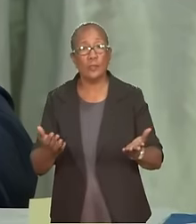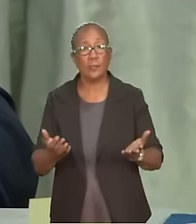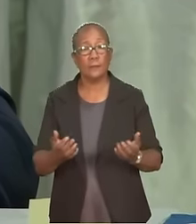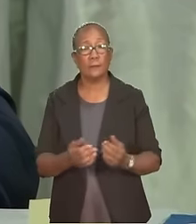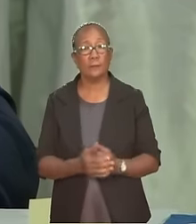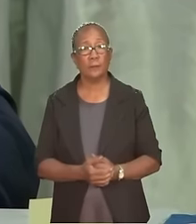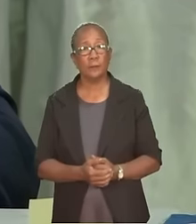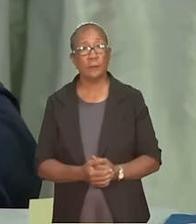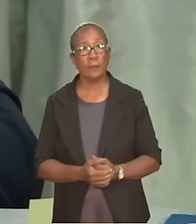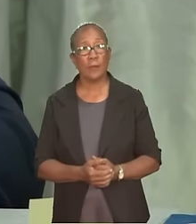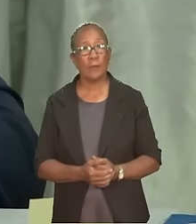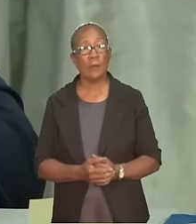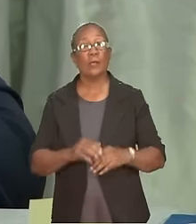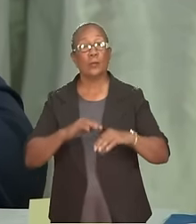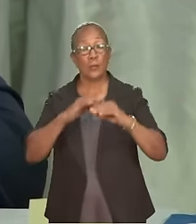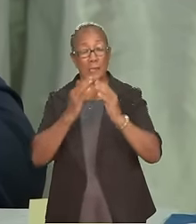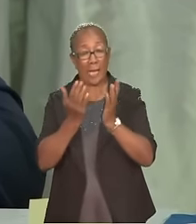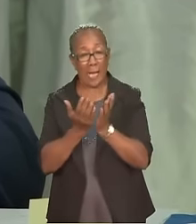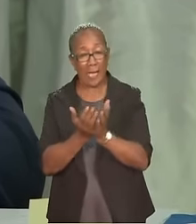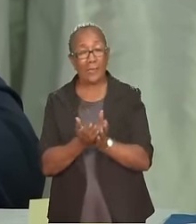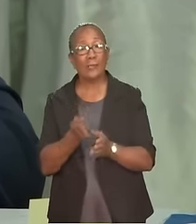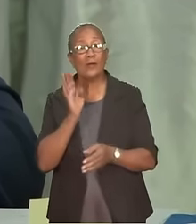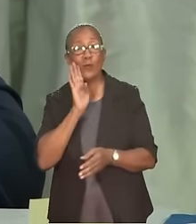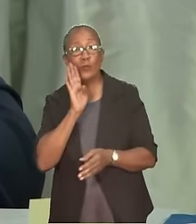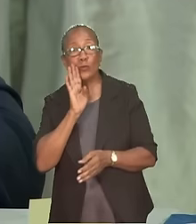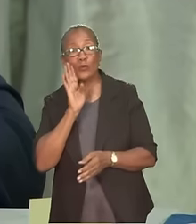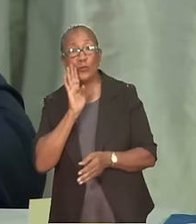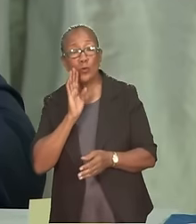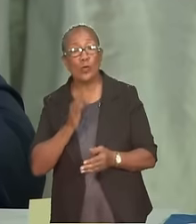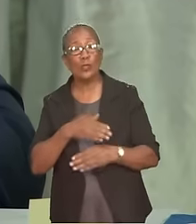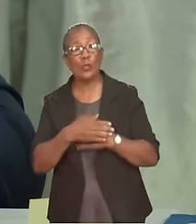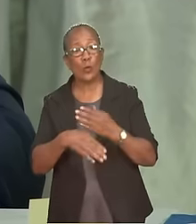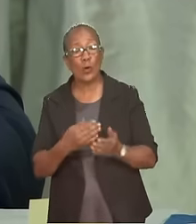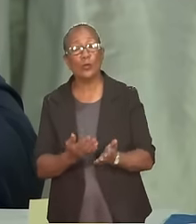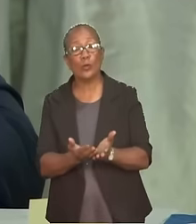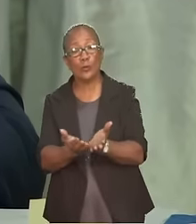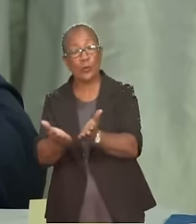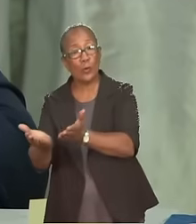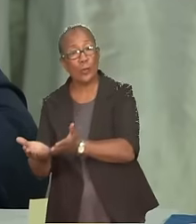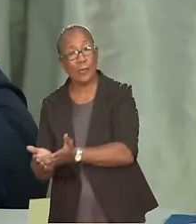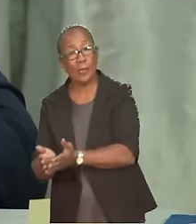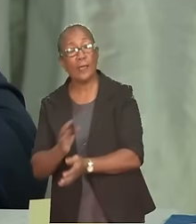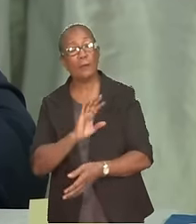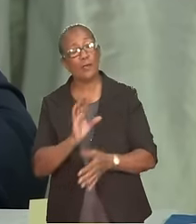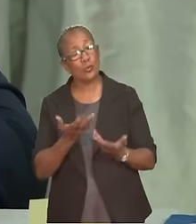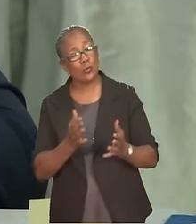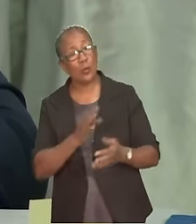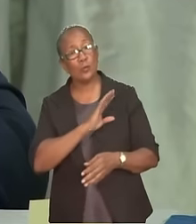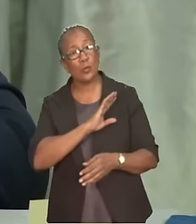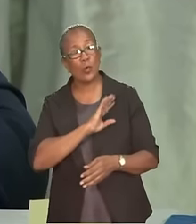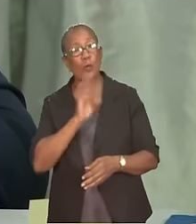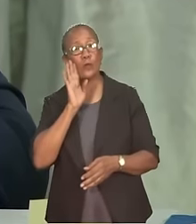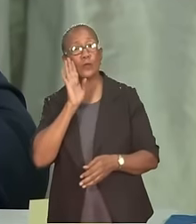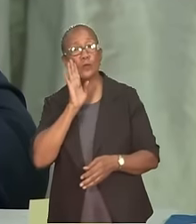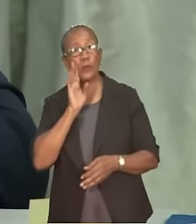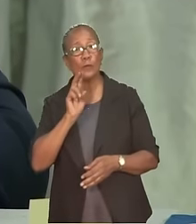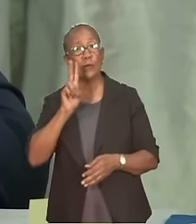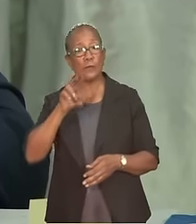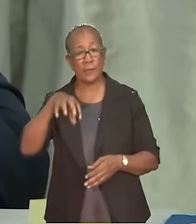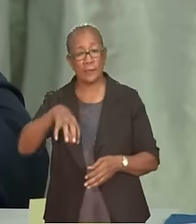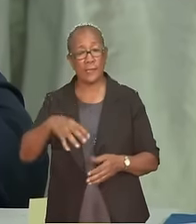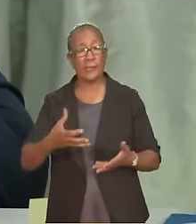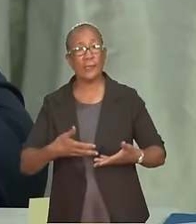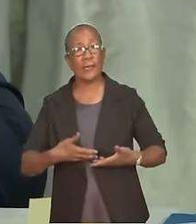andere groepen. Dus al deze verzoeken die worden dan doorgeleid. Maar natuurlijk krijg je dan af en toe een verzoek van vakcentrales dat ze